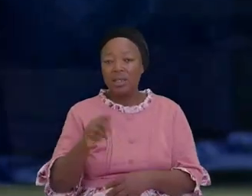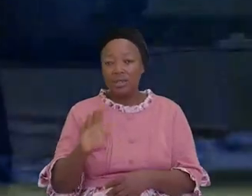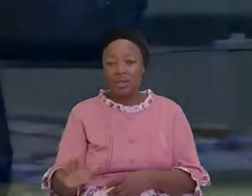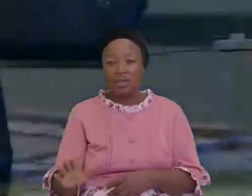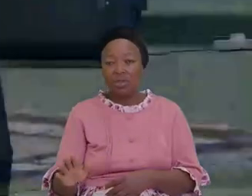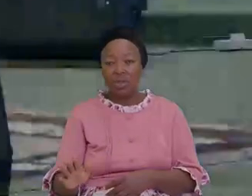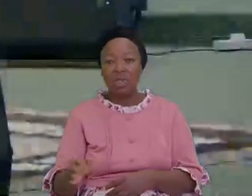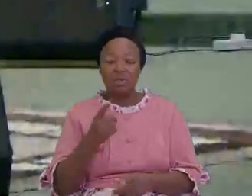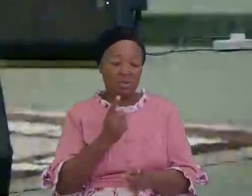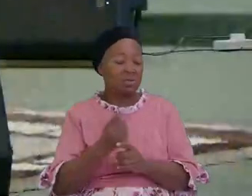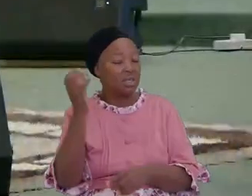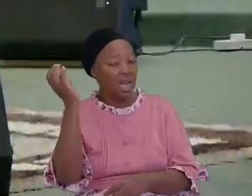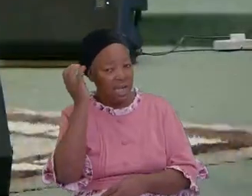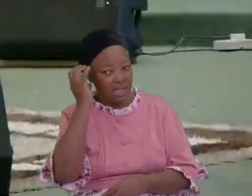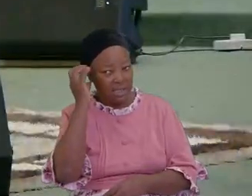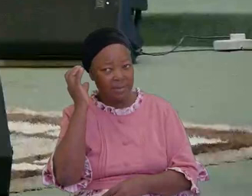Et l'enfant écoute seulement.